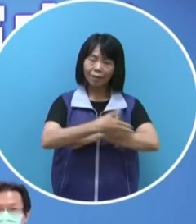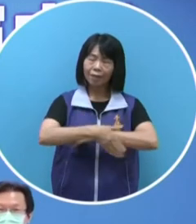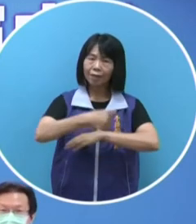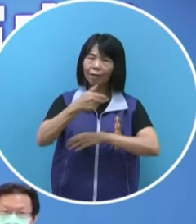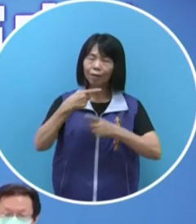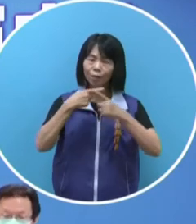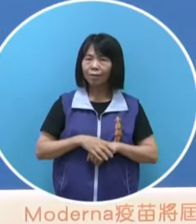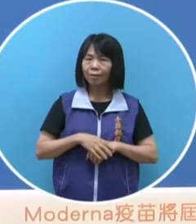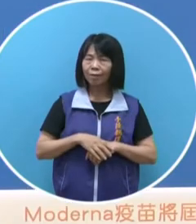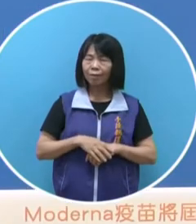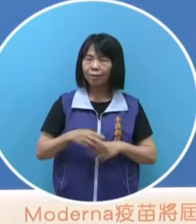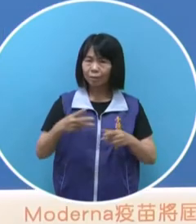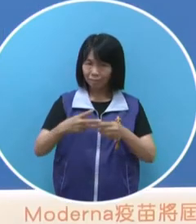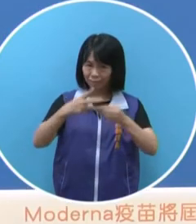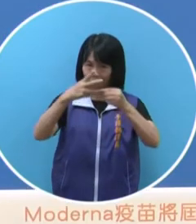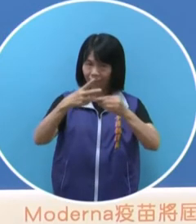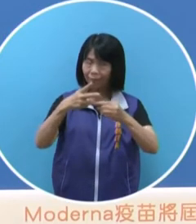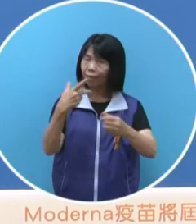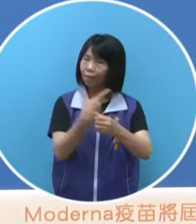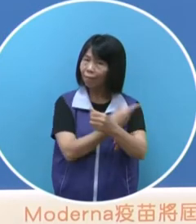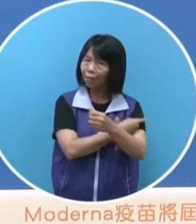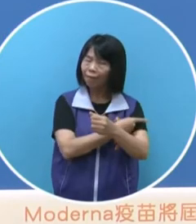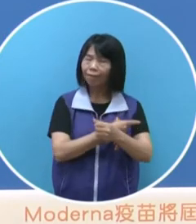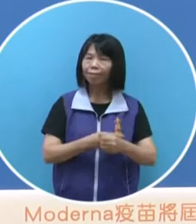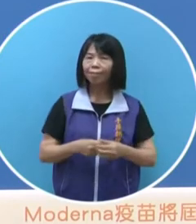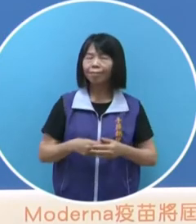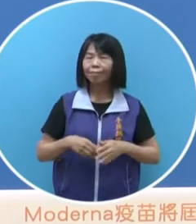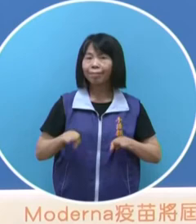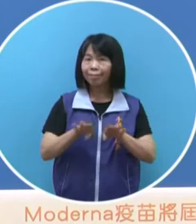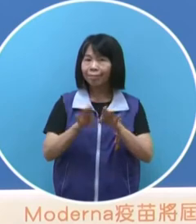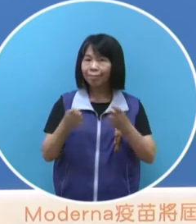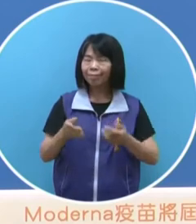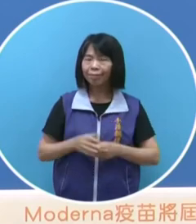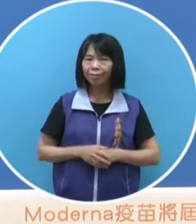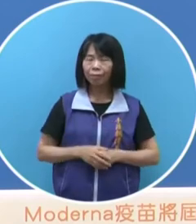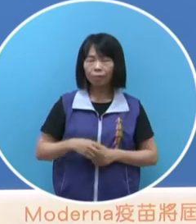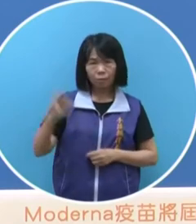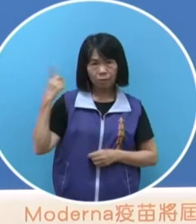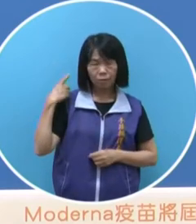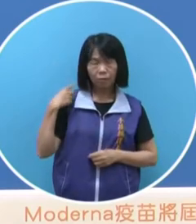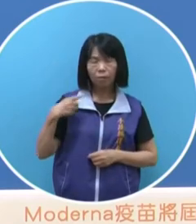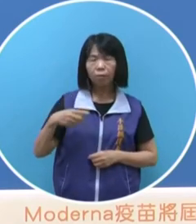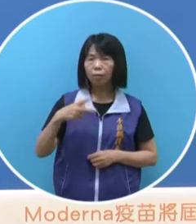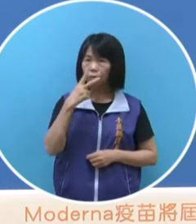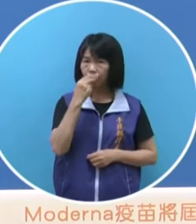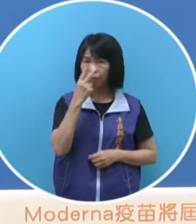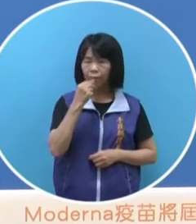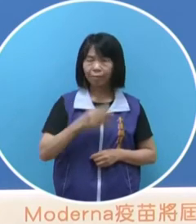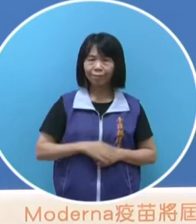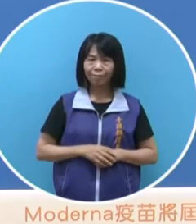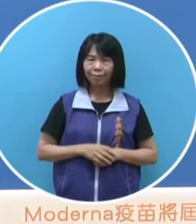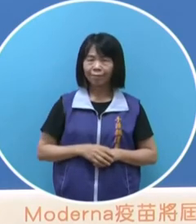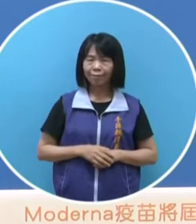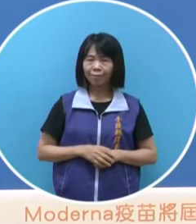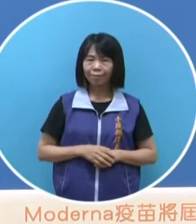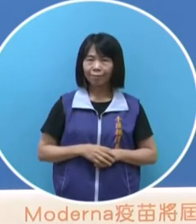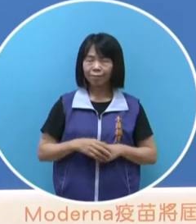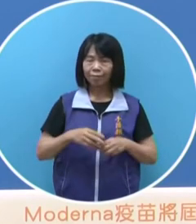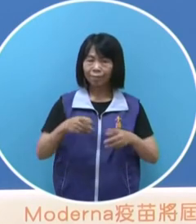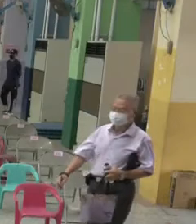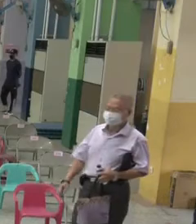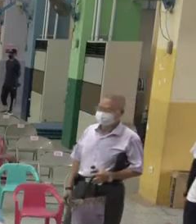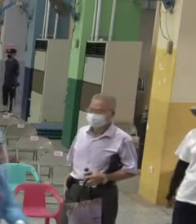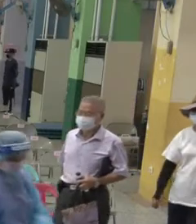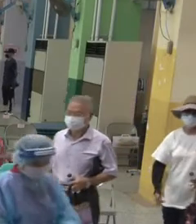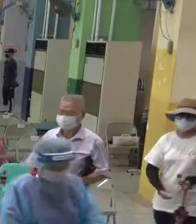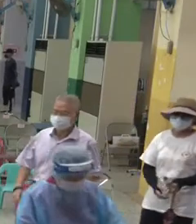好防疫，并解说花莲的各项防疫政策。虽然27号开始降为2级，但县民乡亲仍要做好